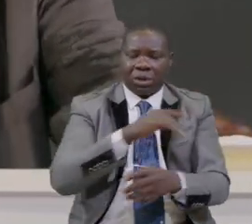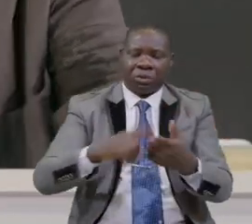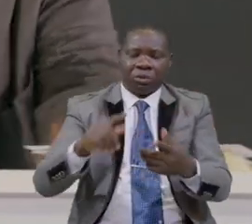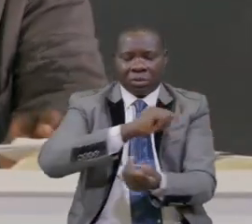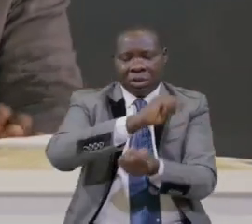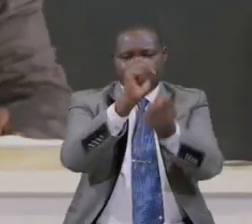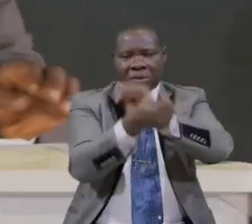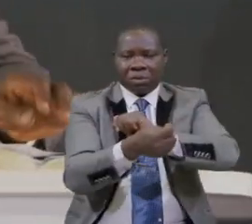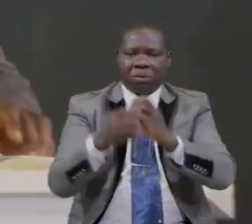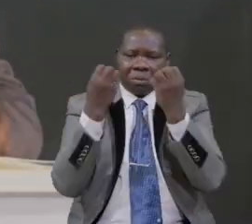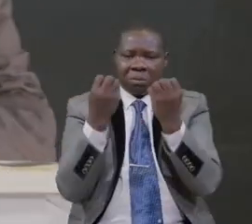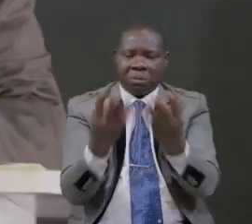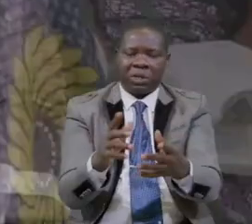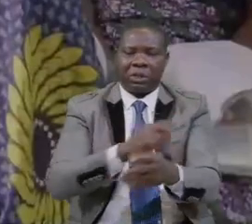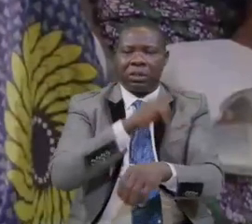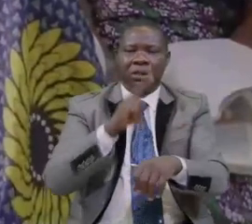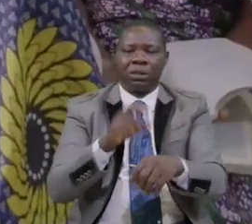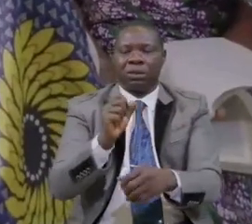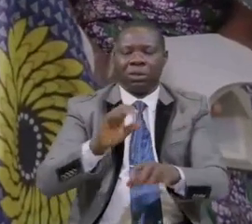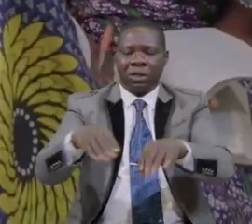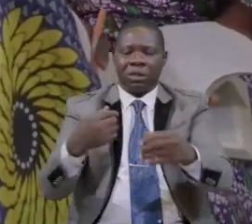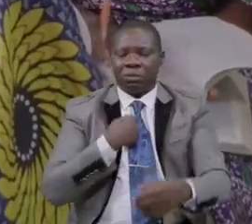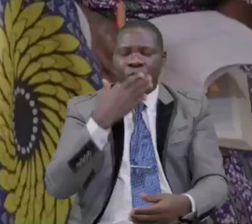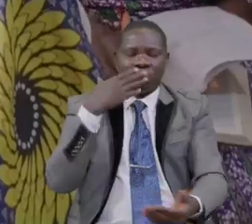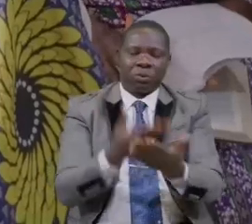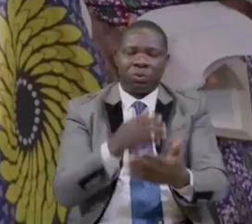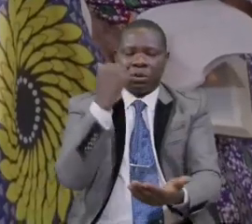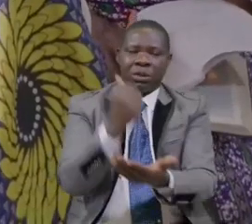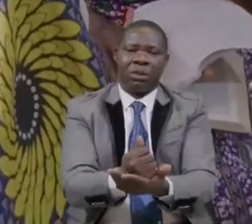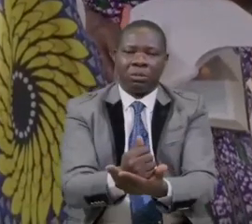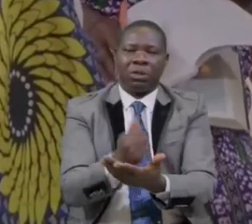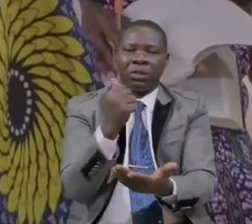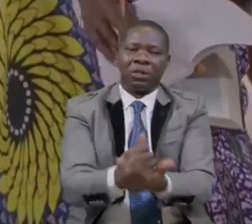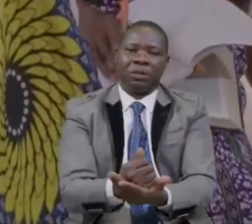nations. Donnez-moi un bon amen.